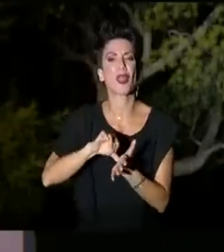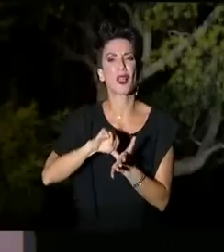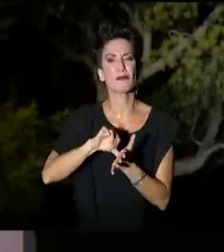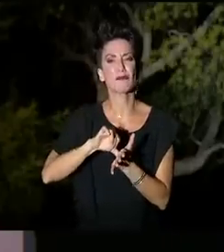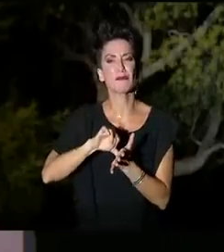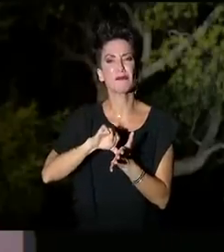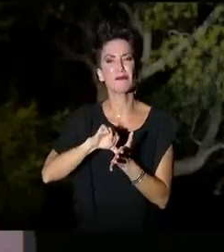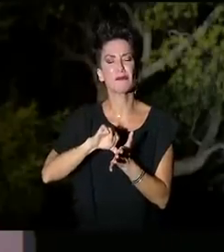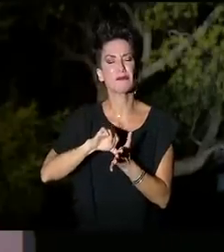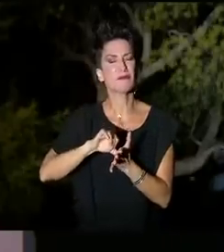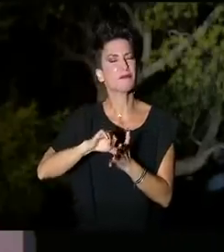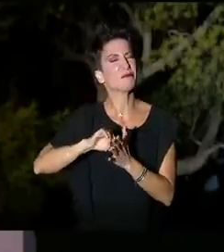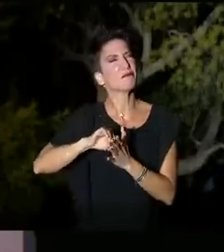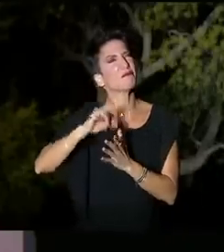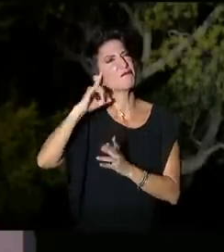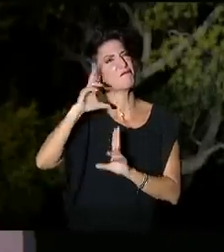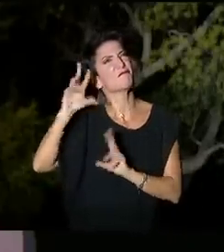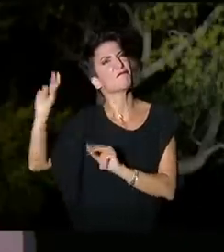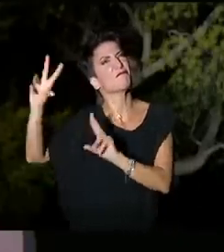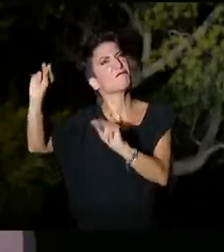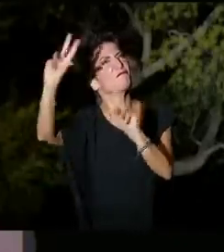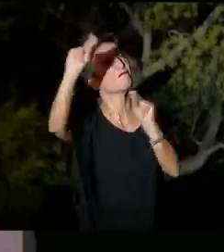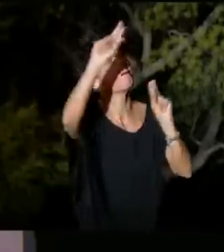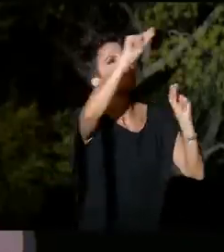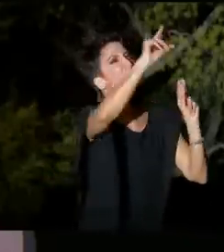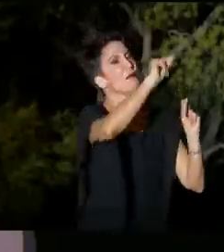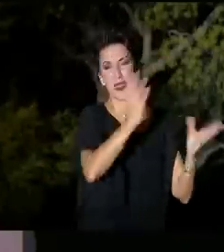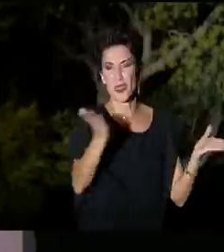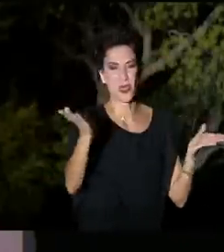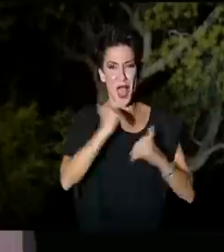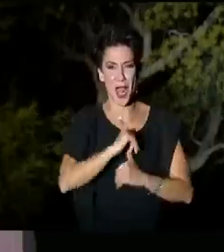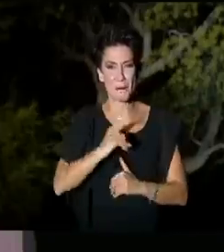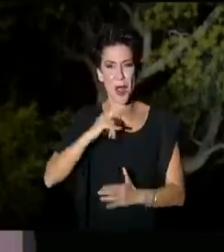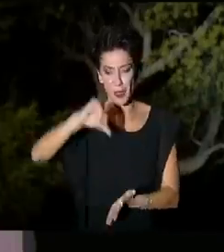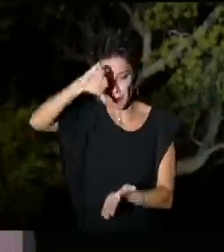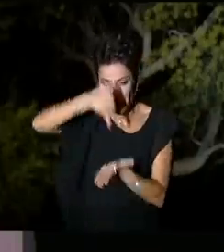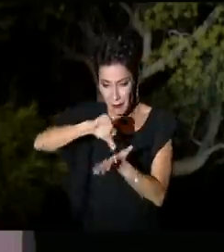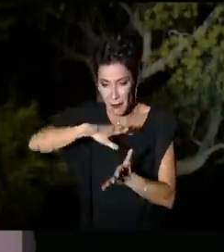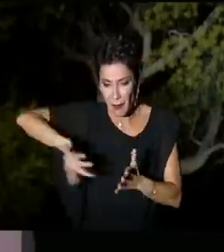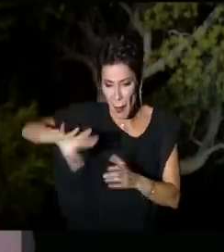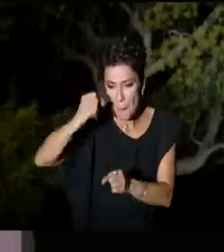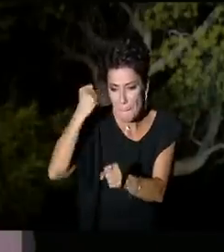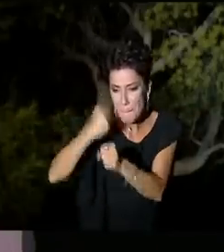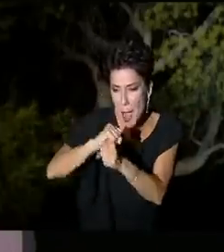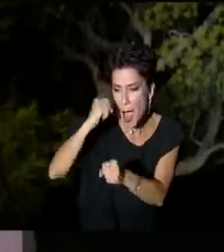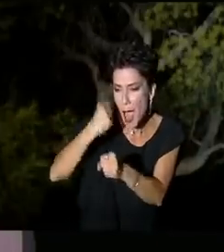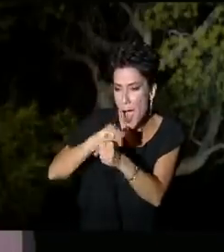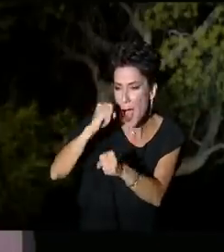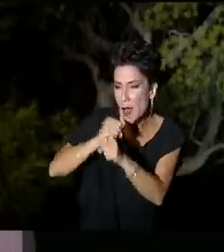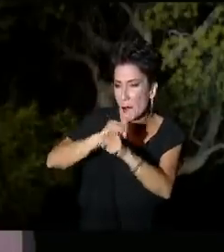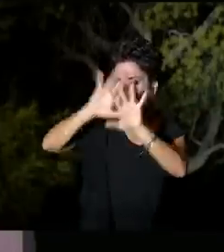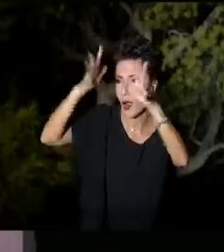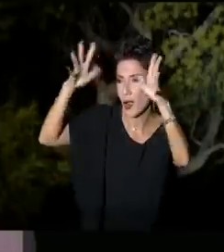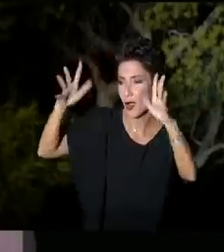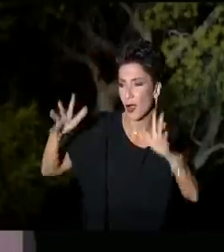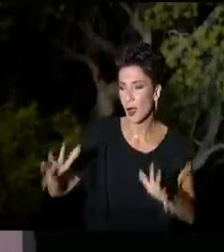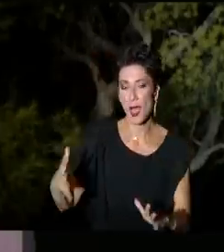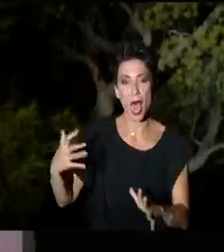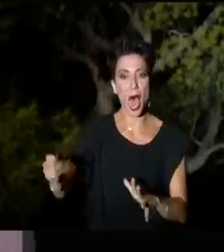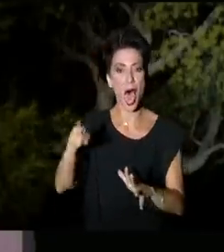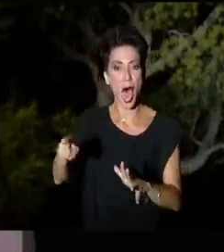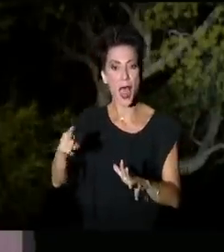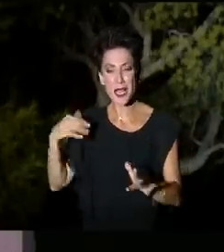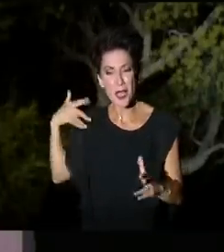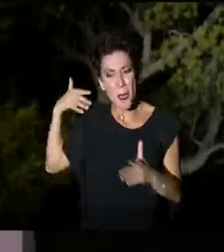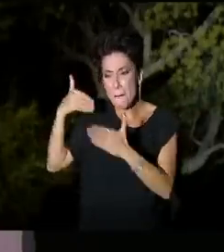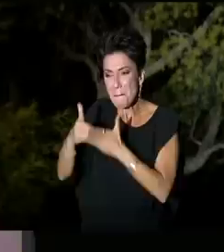ποτέ κάτι παρόμοιο. Είχα μπροστά μου το ιδεώδες αποκρισταλωμένο σε μάρμαρο πεντελικό. Μέχρι τότε πίστευα πως